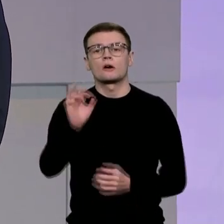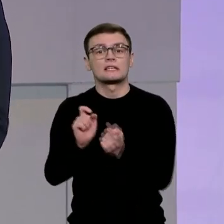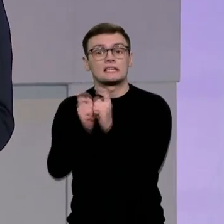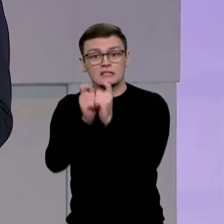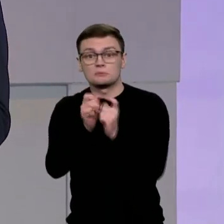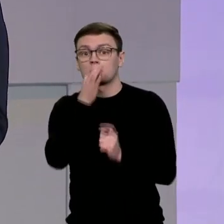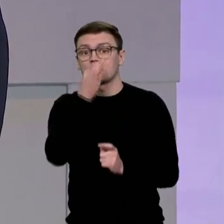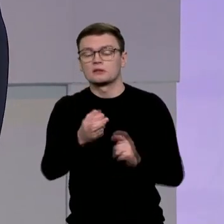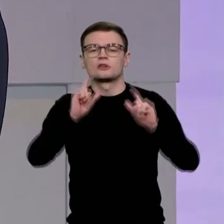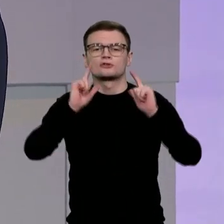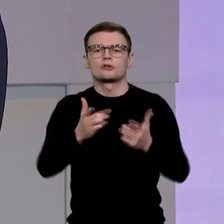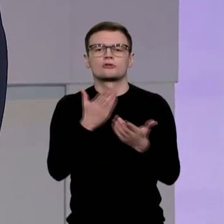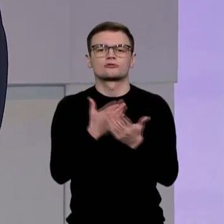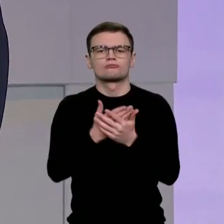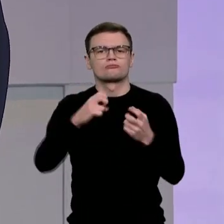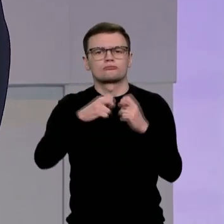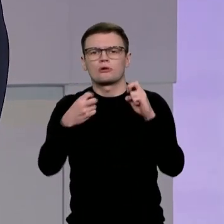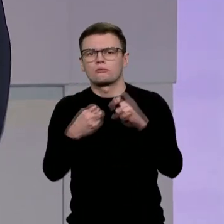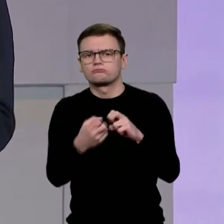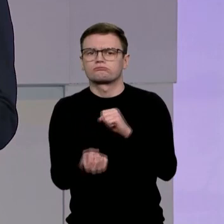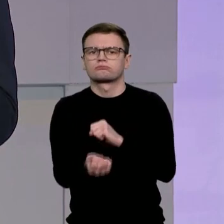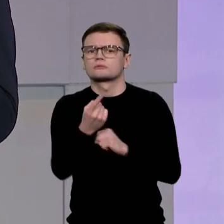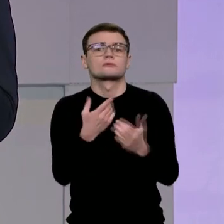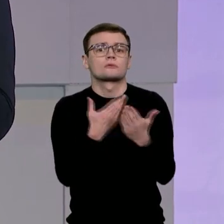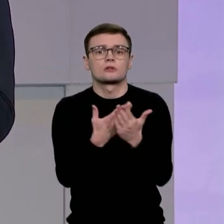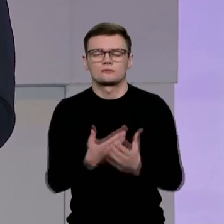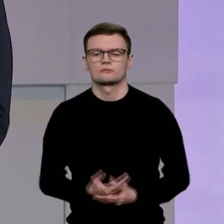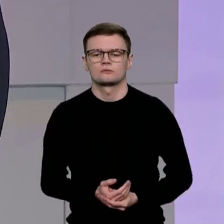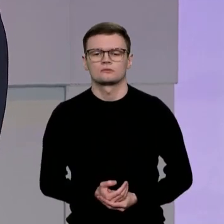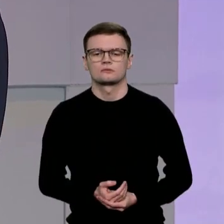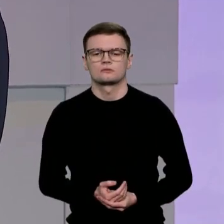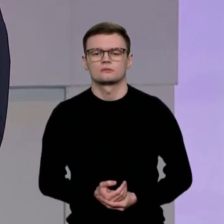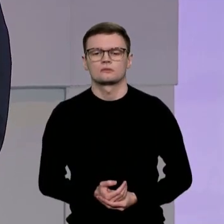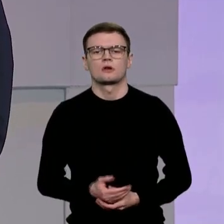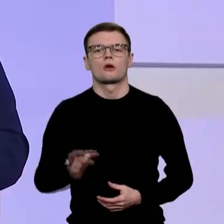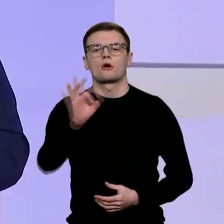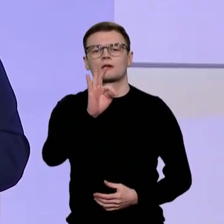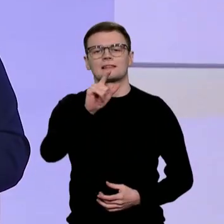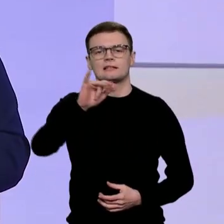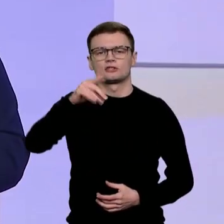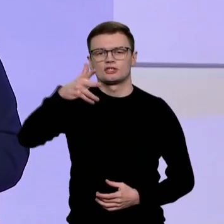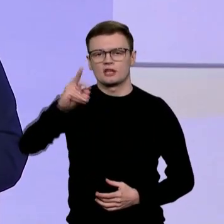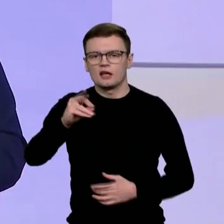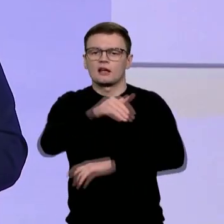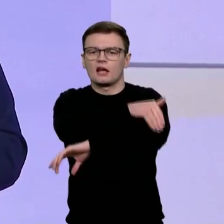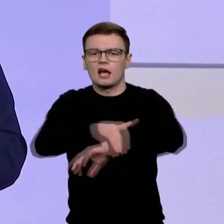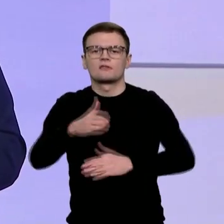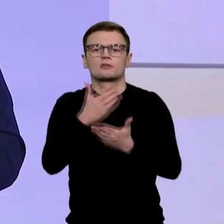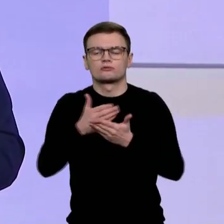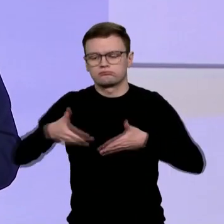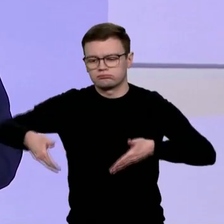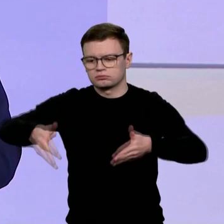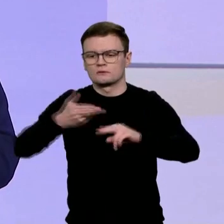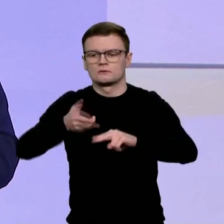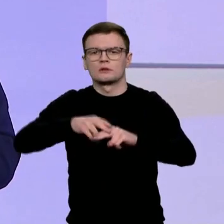negu nesusipratimas kritikuoti šitą vietą, todėl kad eina kalba pagal Tilžės gatvę, kuri yra pagrindinė arterija, ten yra daug išvažiavimų ir